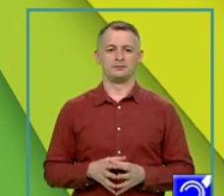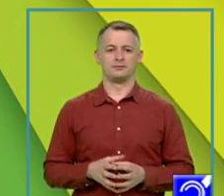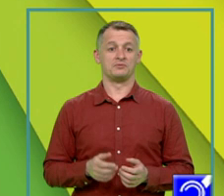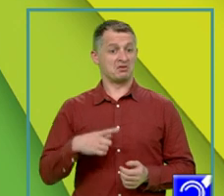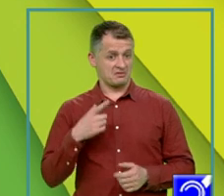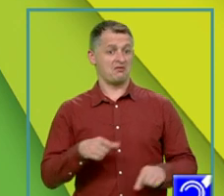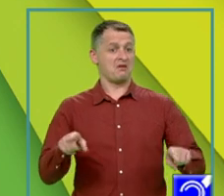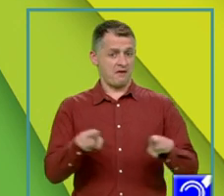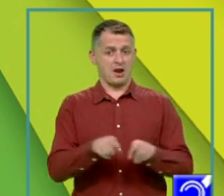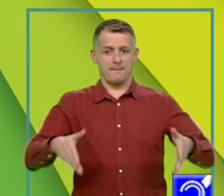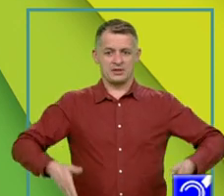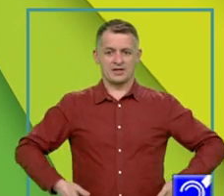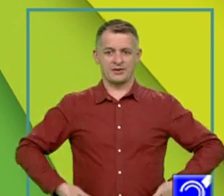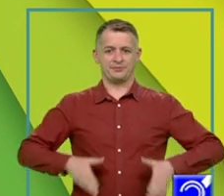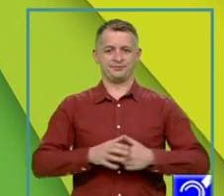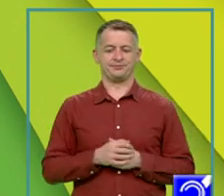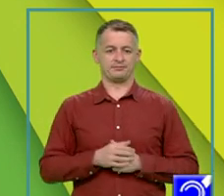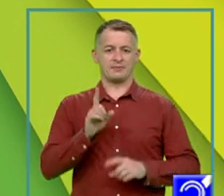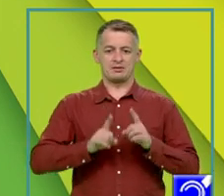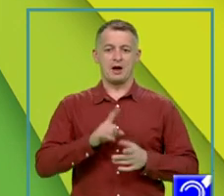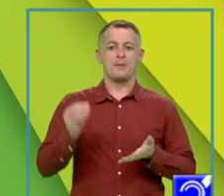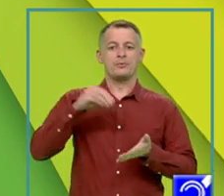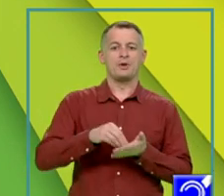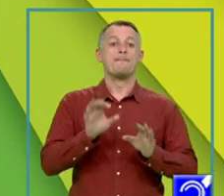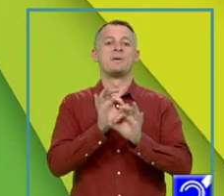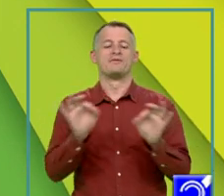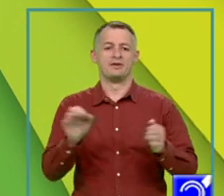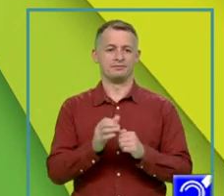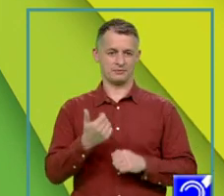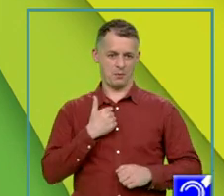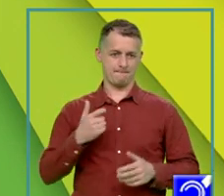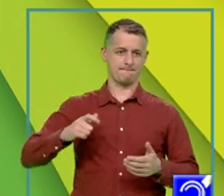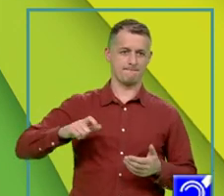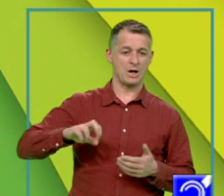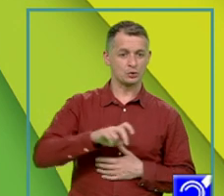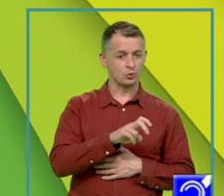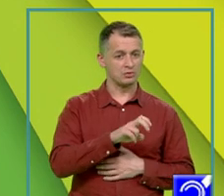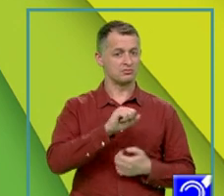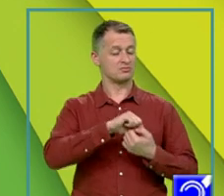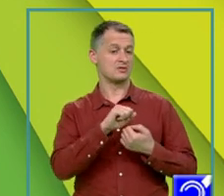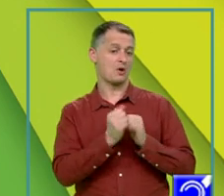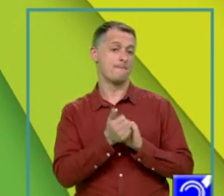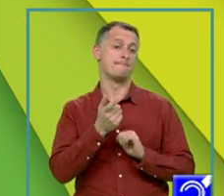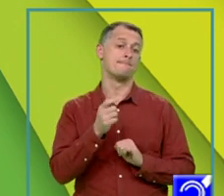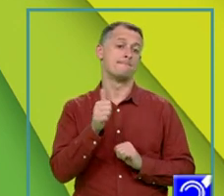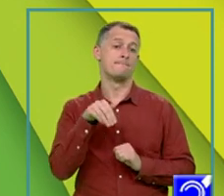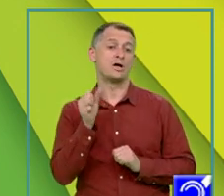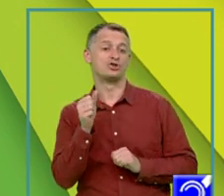este tot la prezent dacă îl punem la perfect marș duce ma sedus